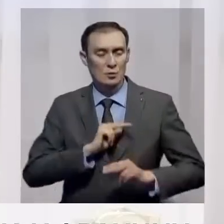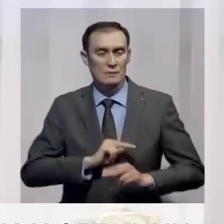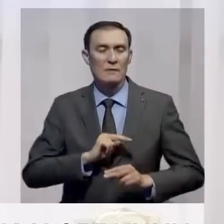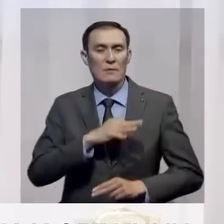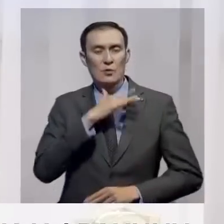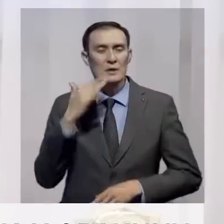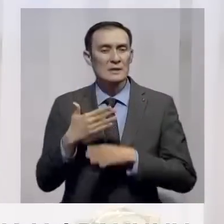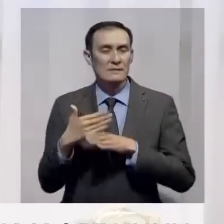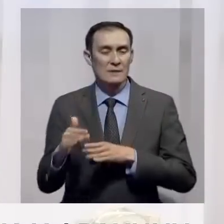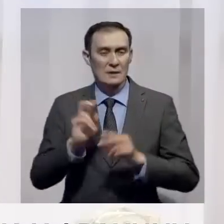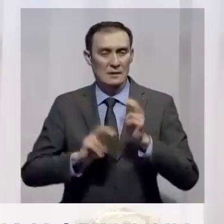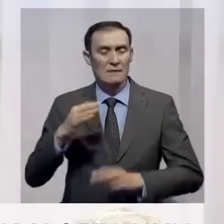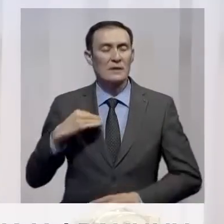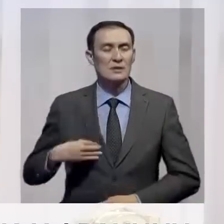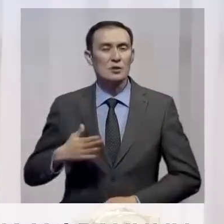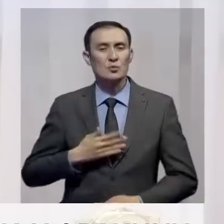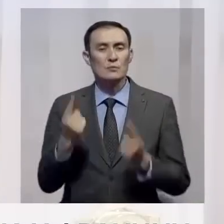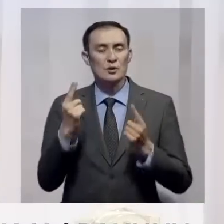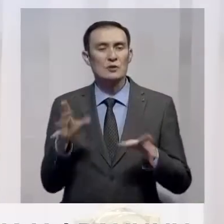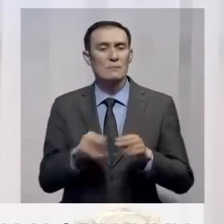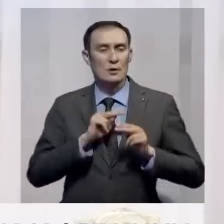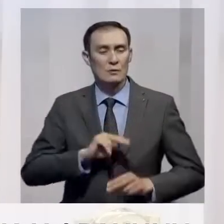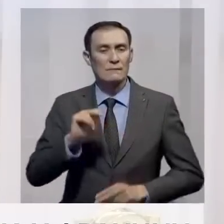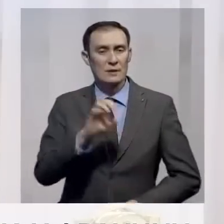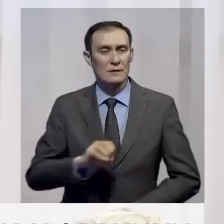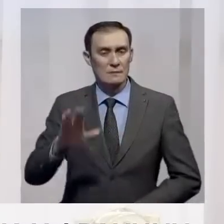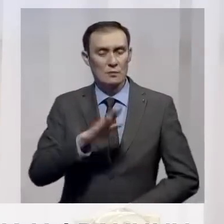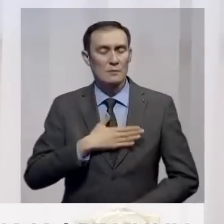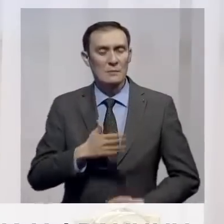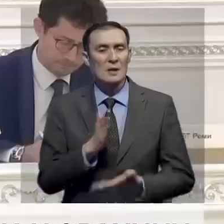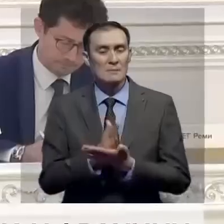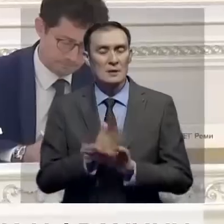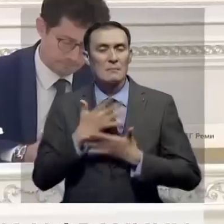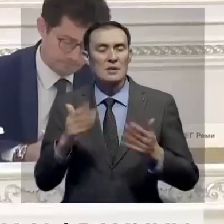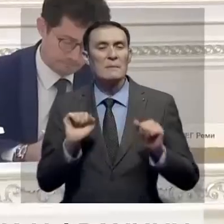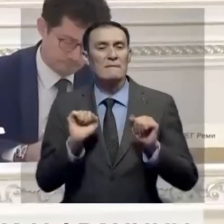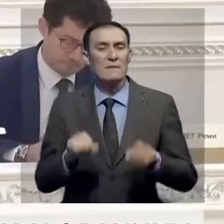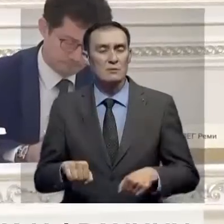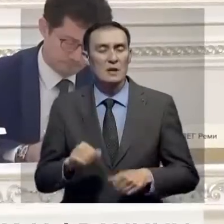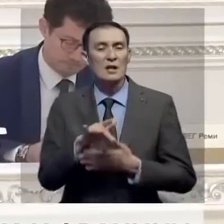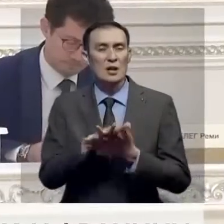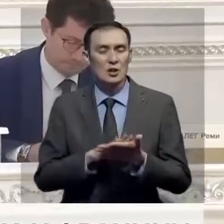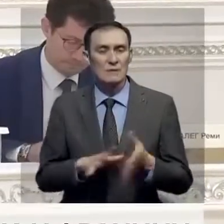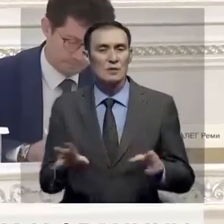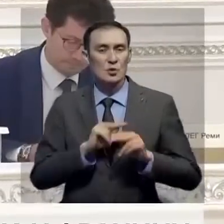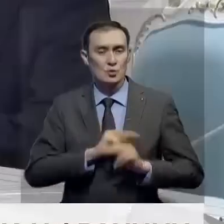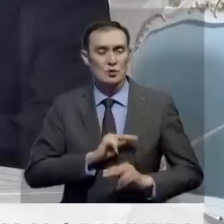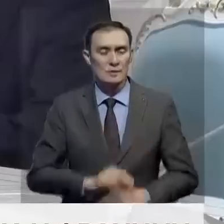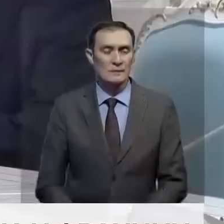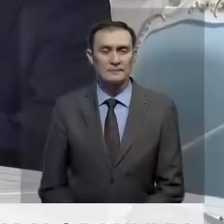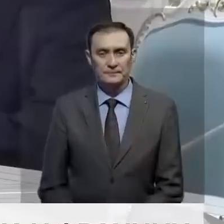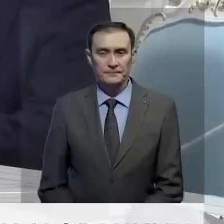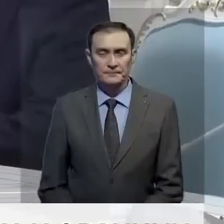во многих областях. Франция – наш крупнейший партнер в Европе. Твердо убежден, что мы располагаем большими возможностями для дальнейшего сотрудничества.